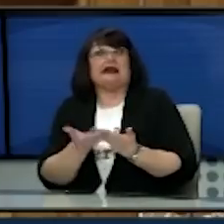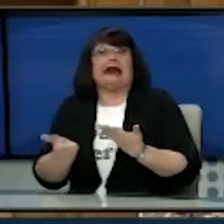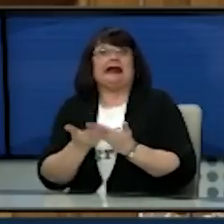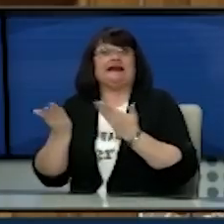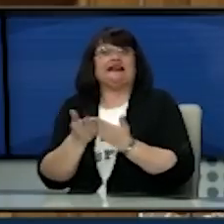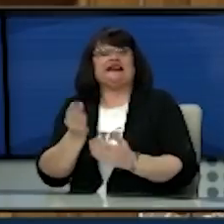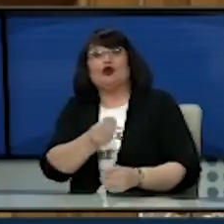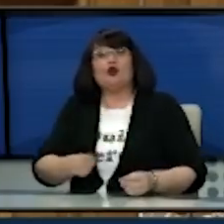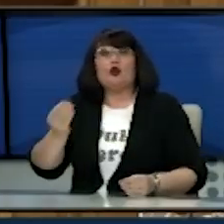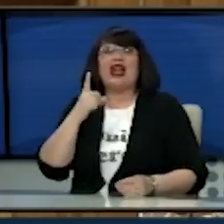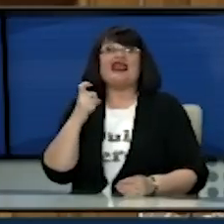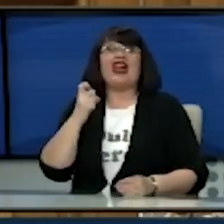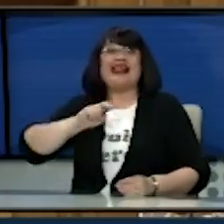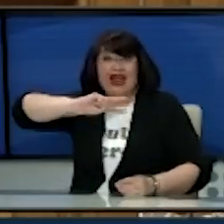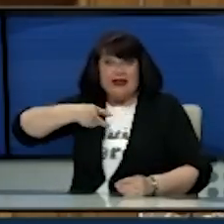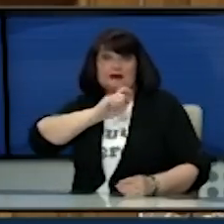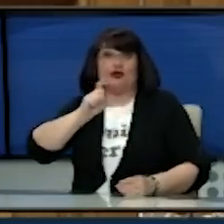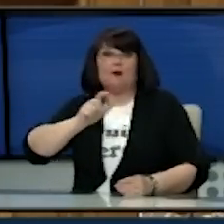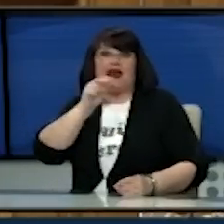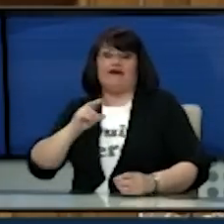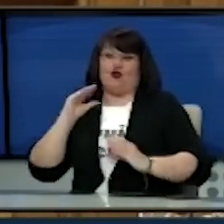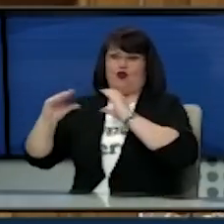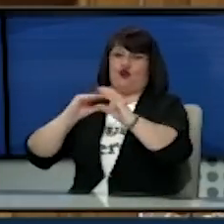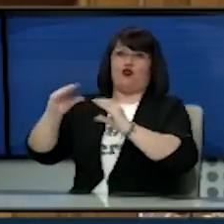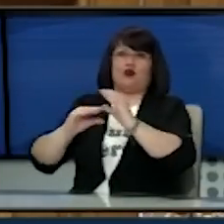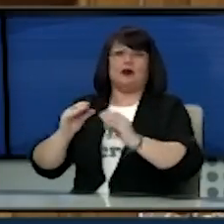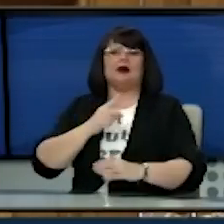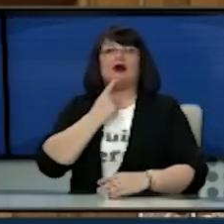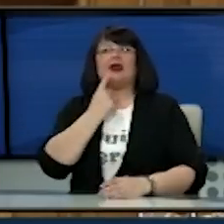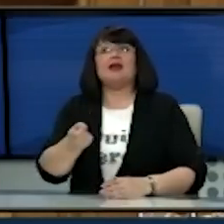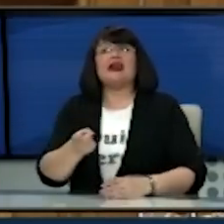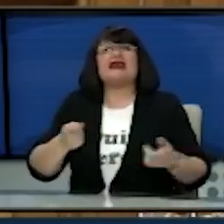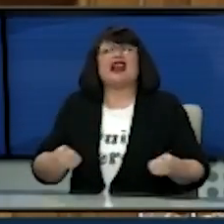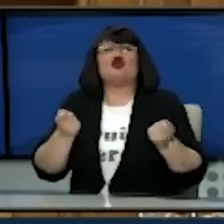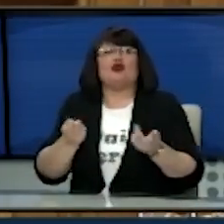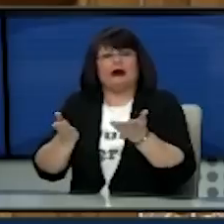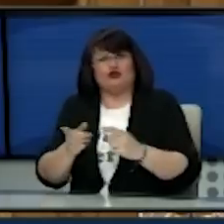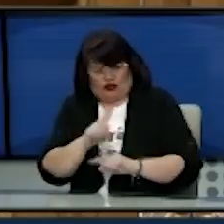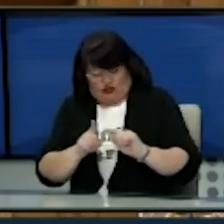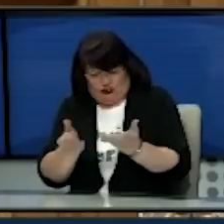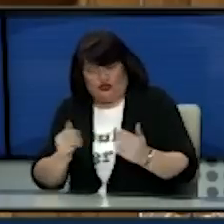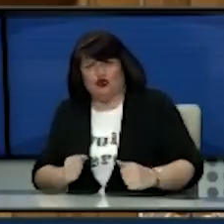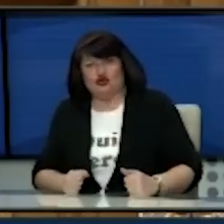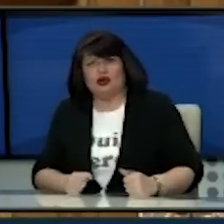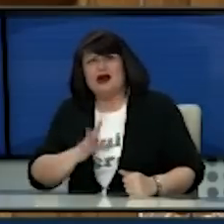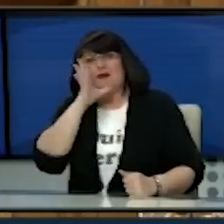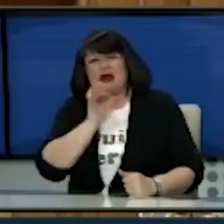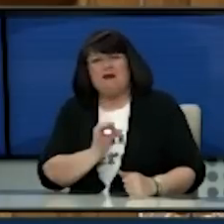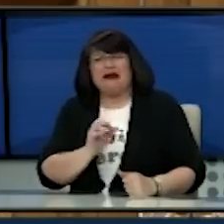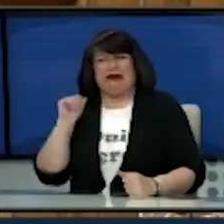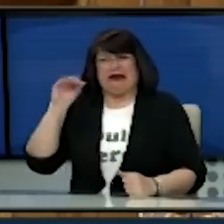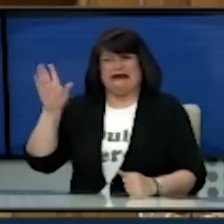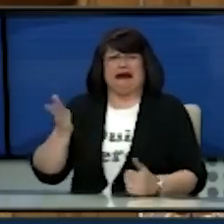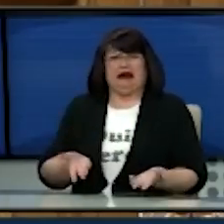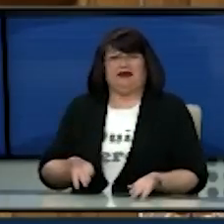με επιπλέον 10 δισεκατομμύρια και λέτε ότι τα δώσατε στους εργαζόμενους. Πραγματικά ξένα κόλληβα